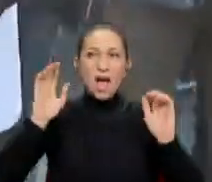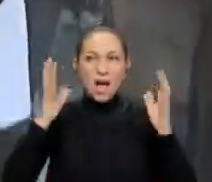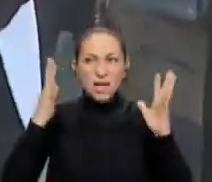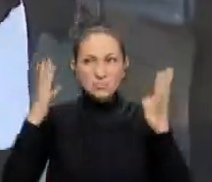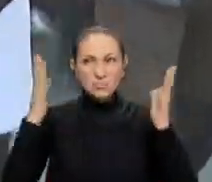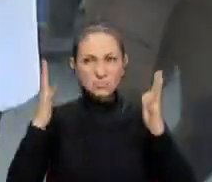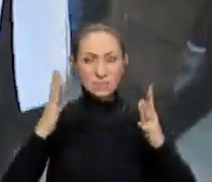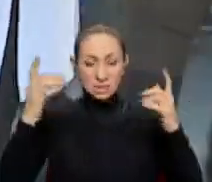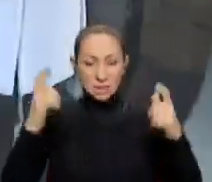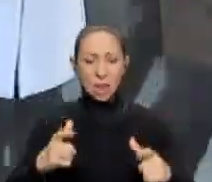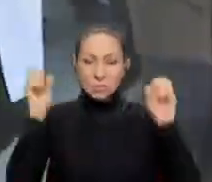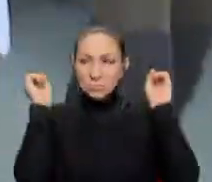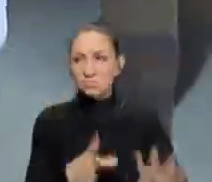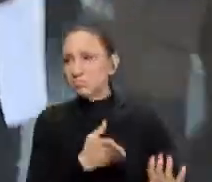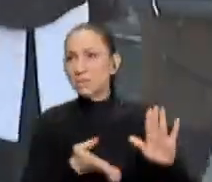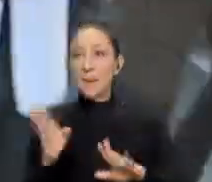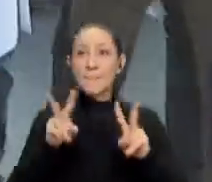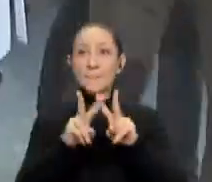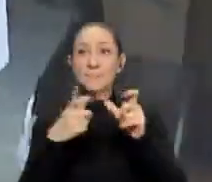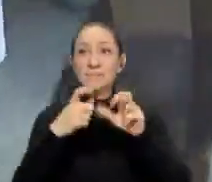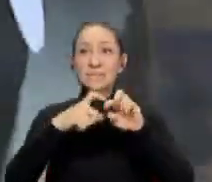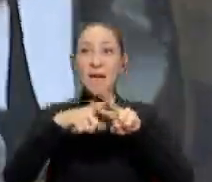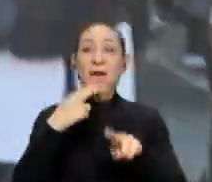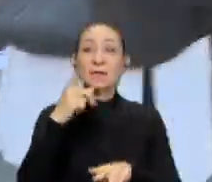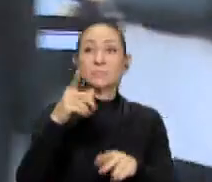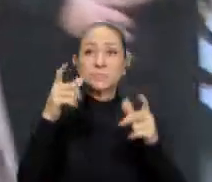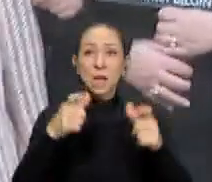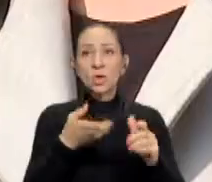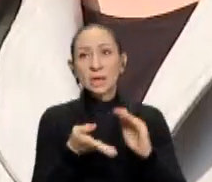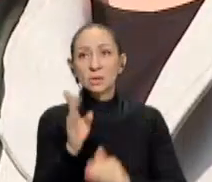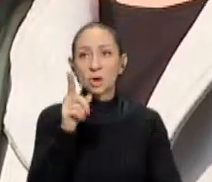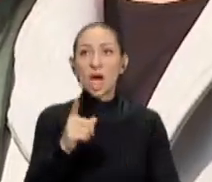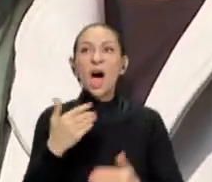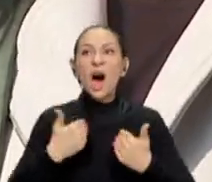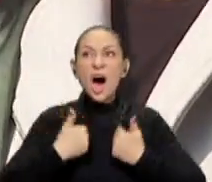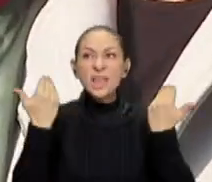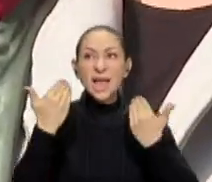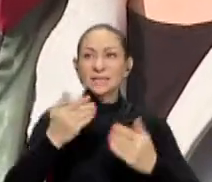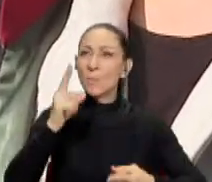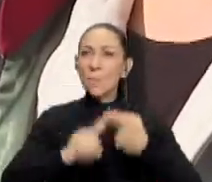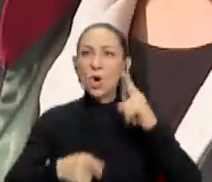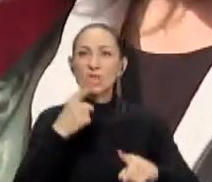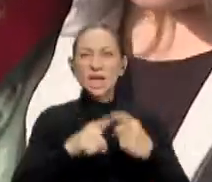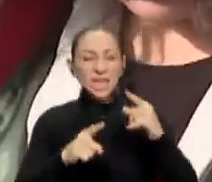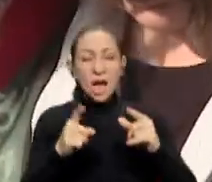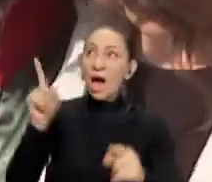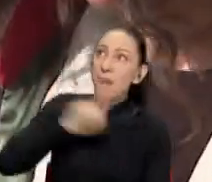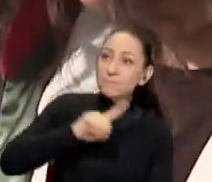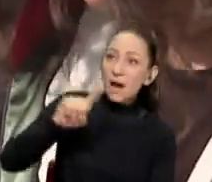alkışlarla salonu terk ettiler. Mısra Öz de en önde şimdi salondan ayrılıyor. Adalet siyasetin